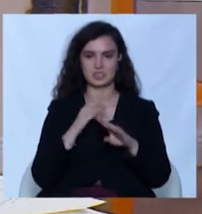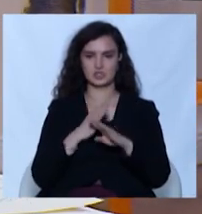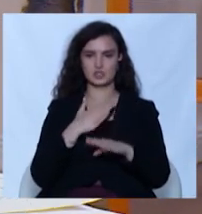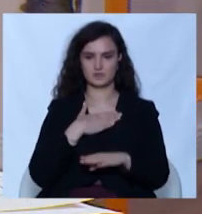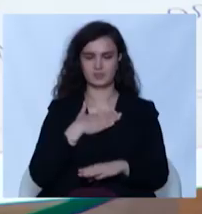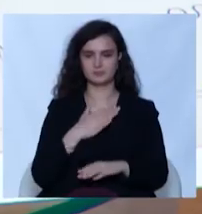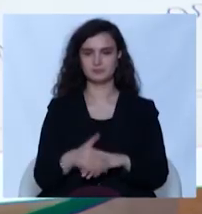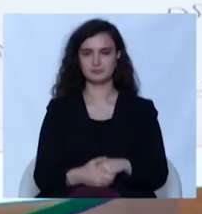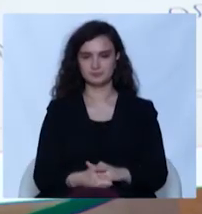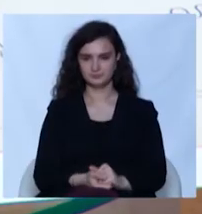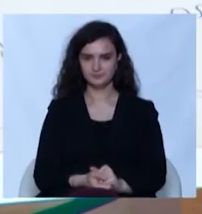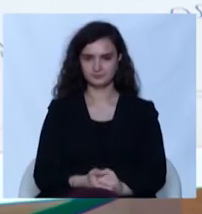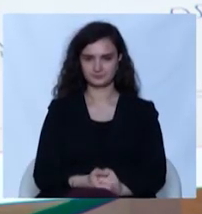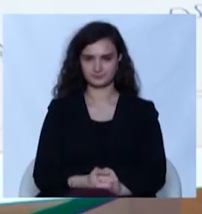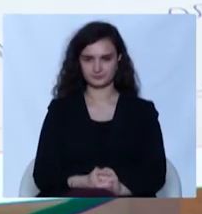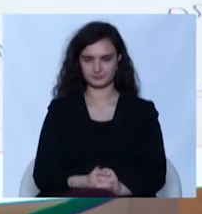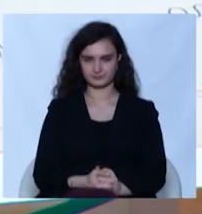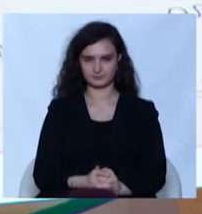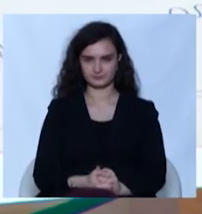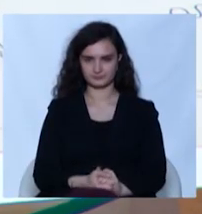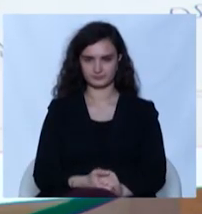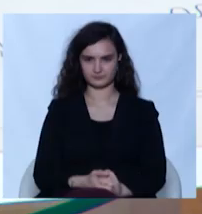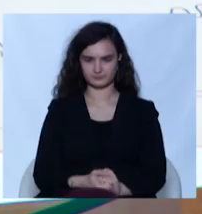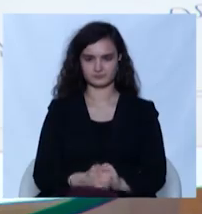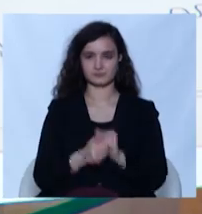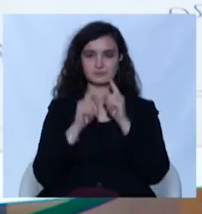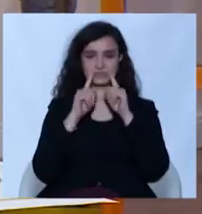ჩვენი ღიმილი.